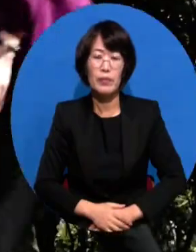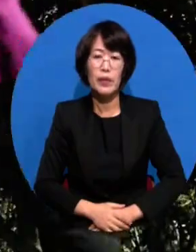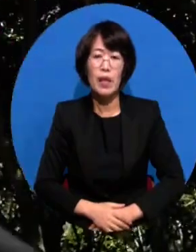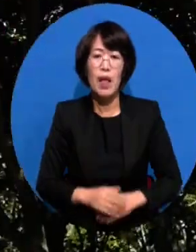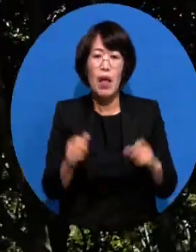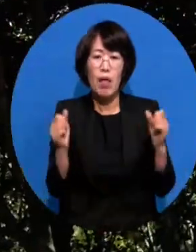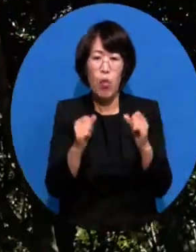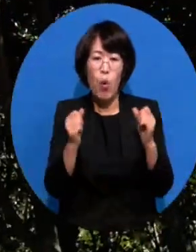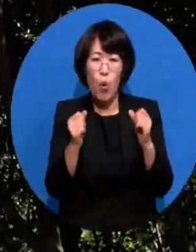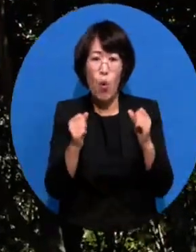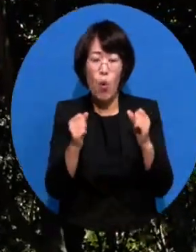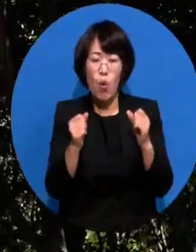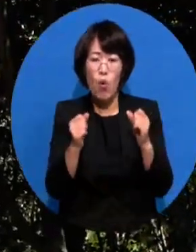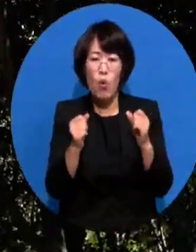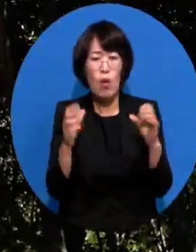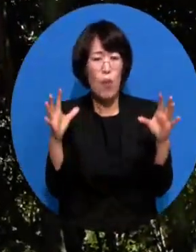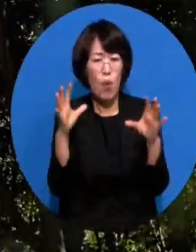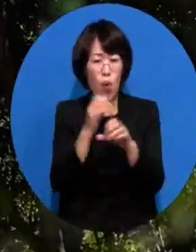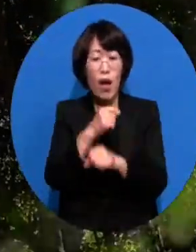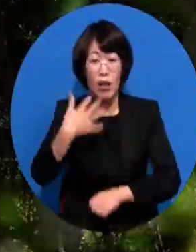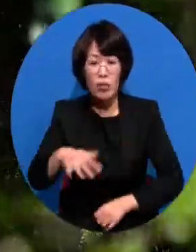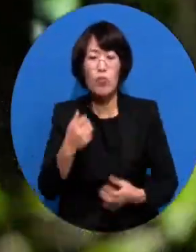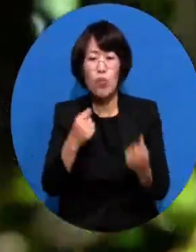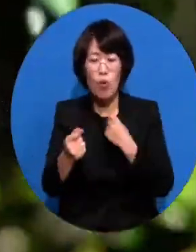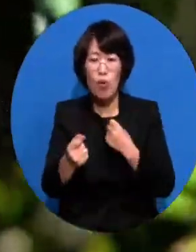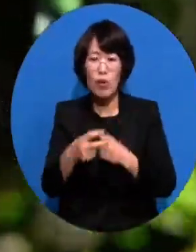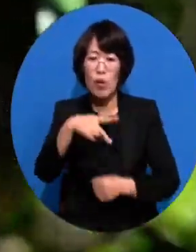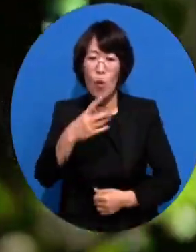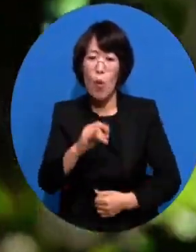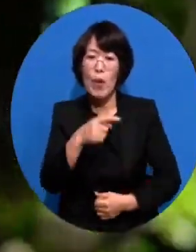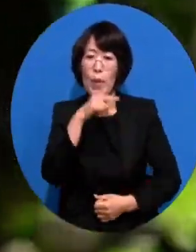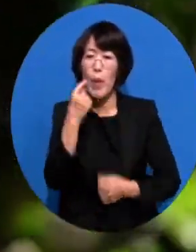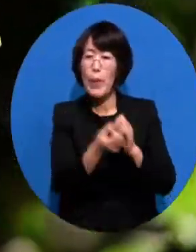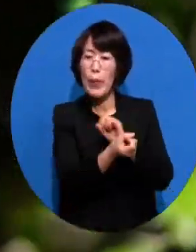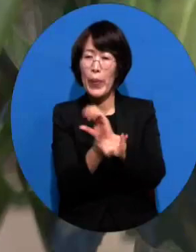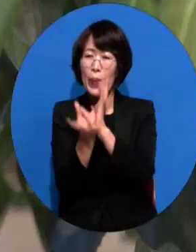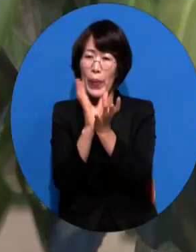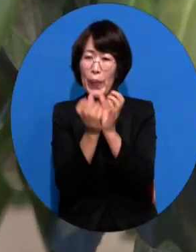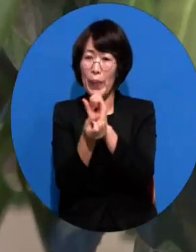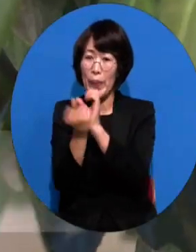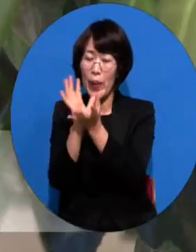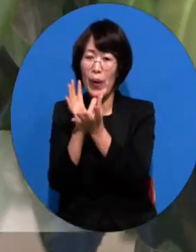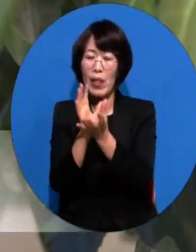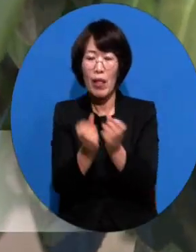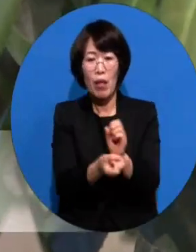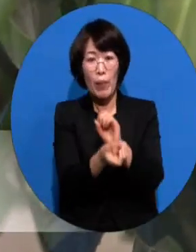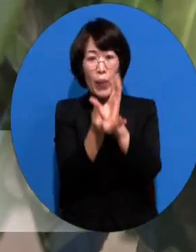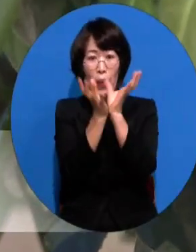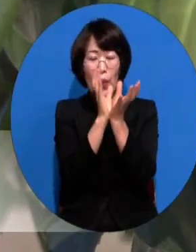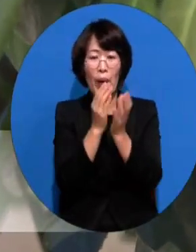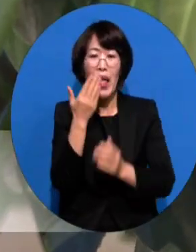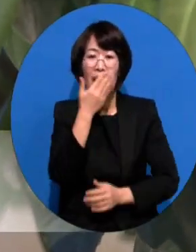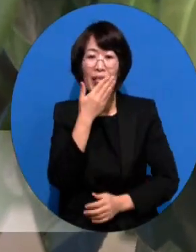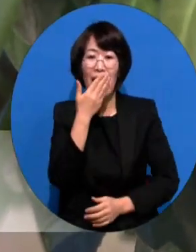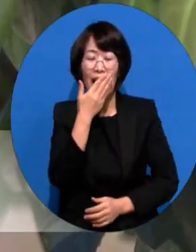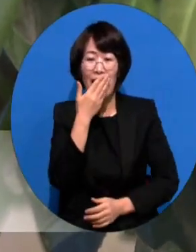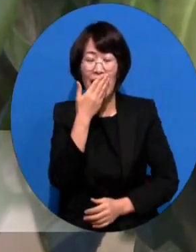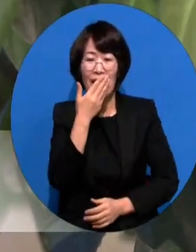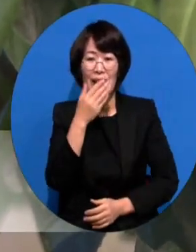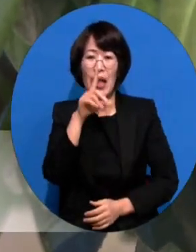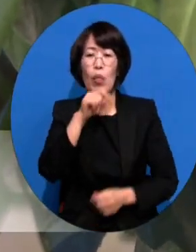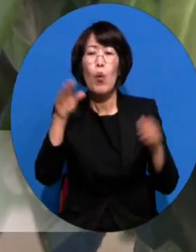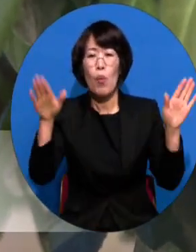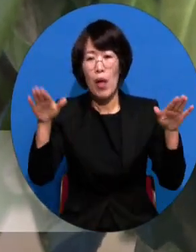겨울에 찬 기운이 남아있는데도 동백은 붉은 꽃망울을 터뜨렸습니다. 활짝 핀 꽃잎 사이로 꿀을 먹는 동박새가